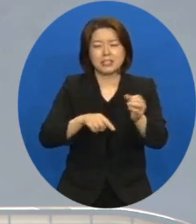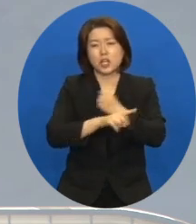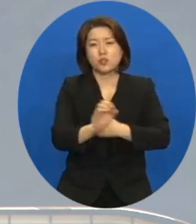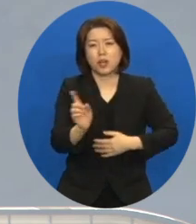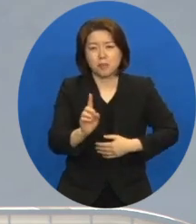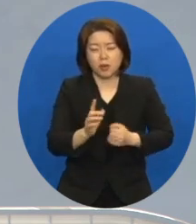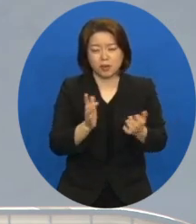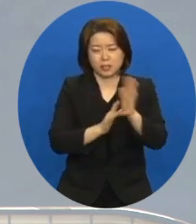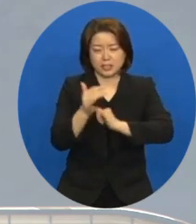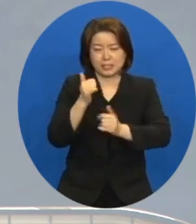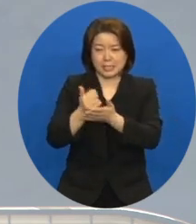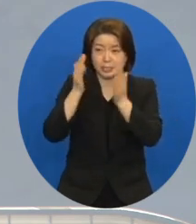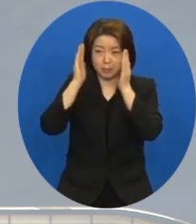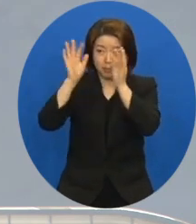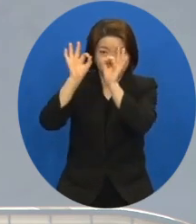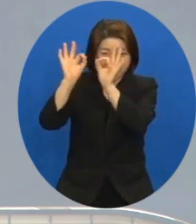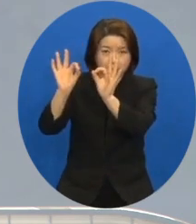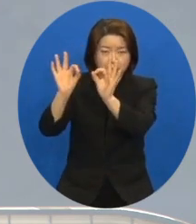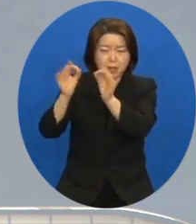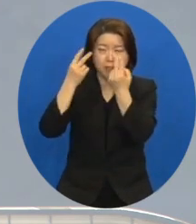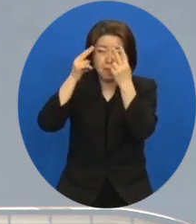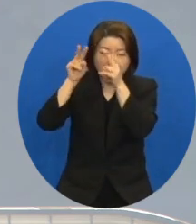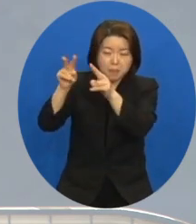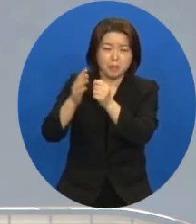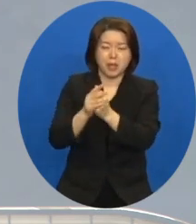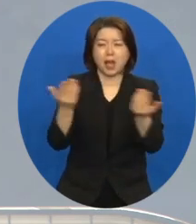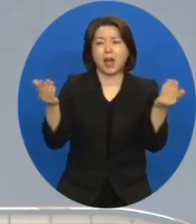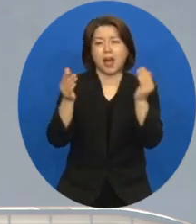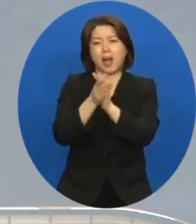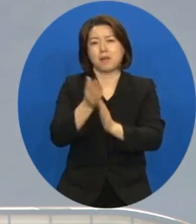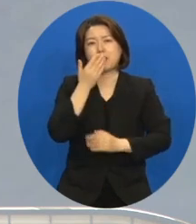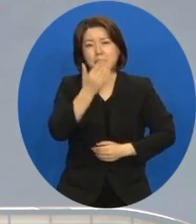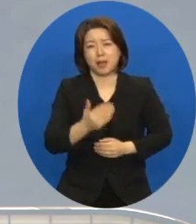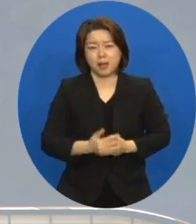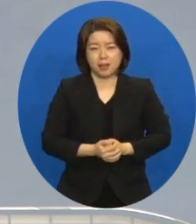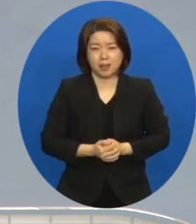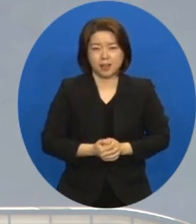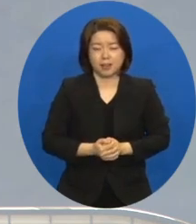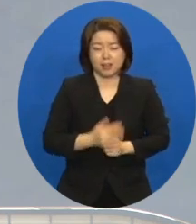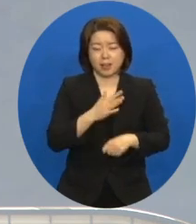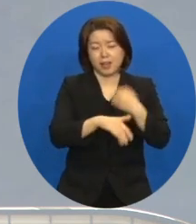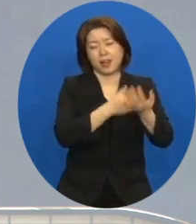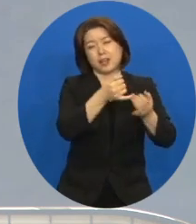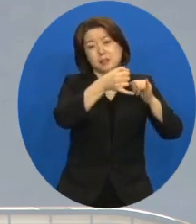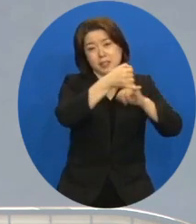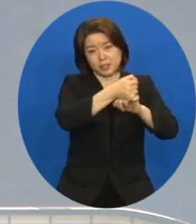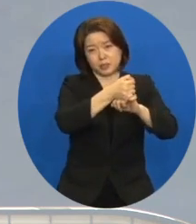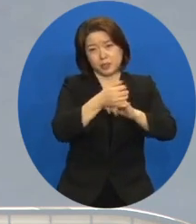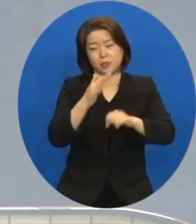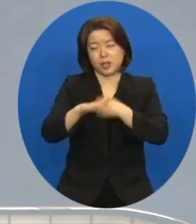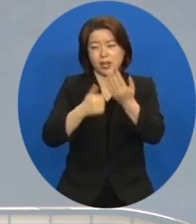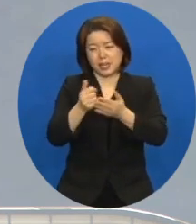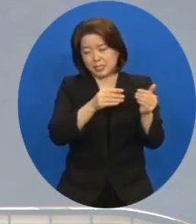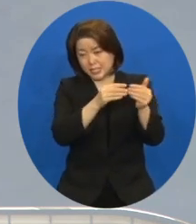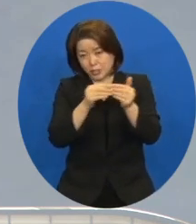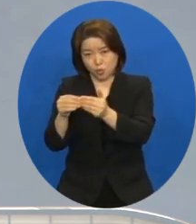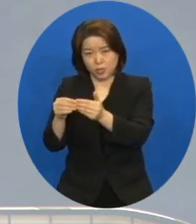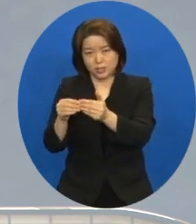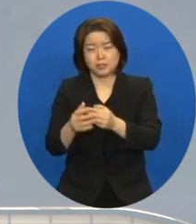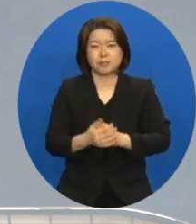예수님을 바라보면 아멘 신앙이 됩니다. 하나님의 약속, 하나님의 인도하심